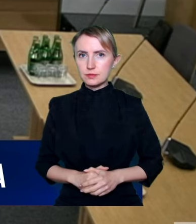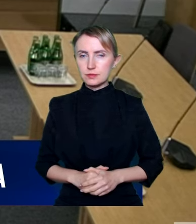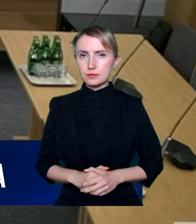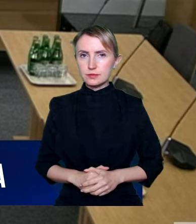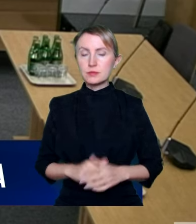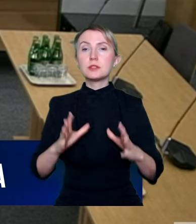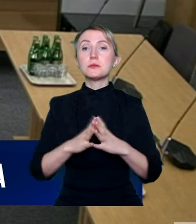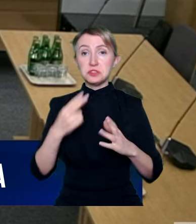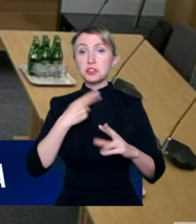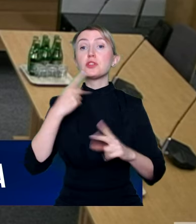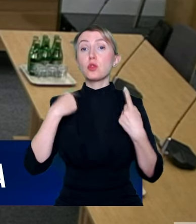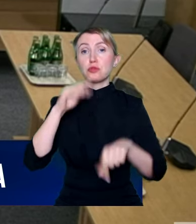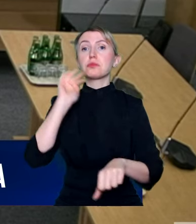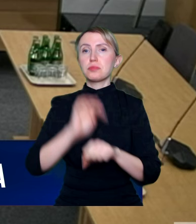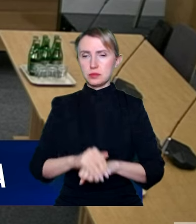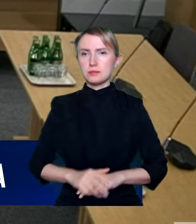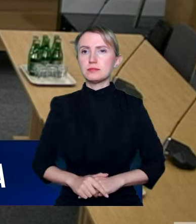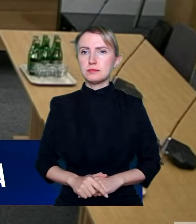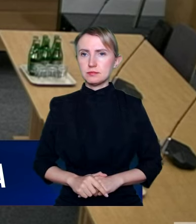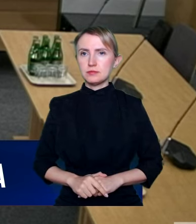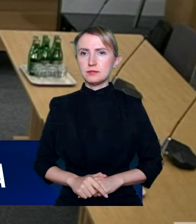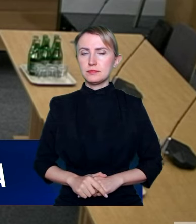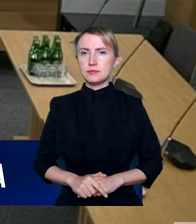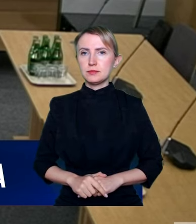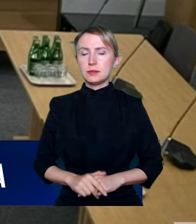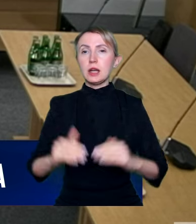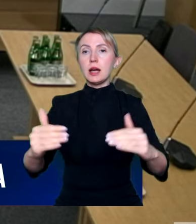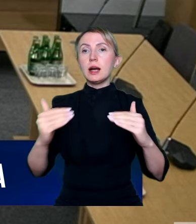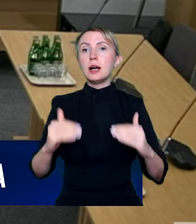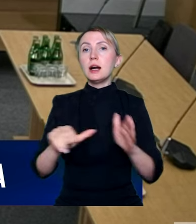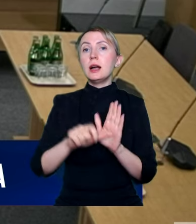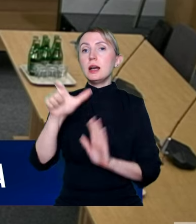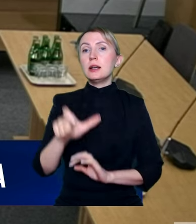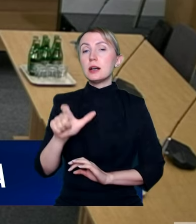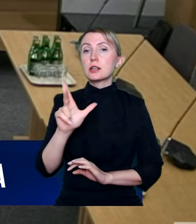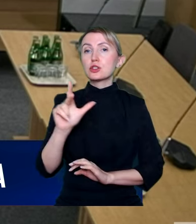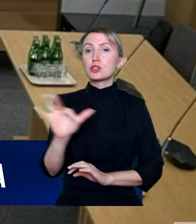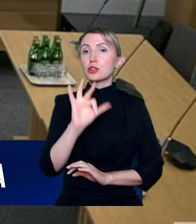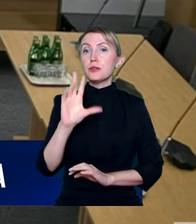10 głosów za. Wniosek uzyskał większość. Kto jest za kandydaturą pana Krzysztofa Kwiatkowskiego? Kto jest za?